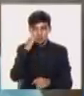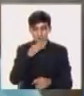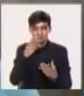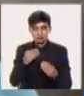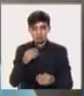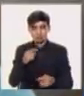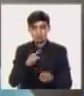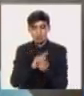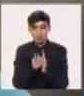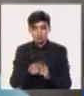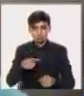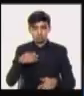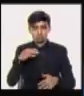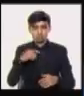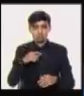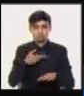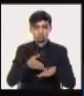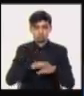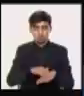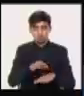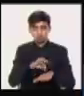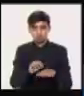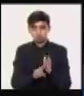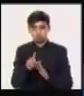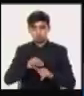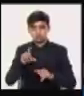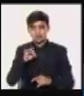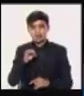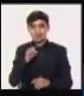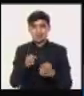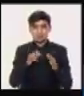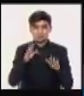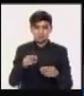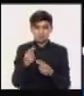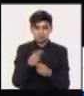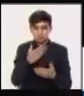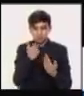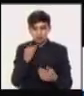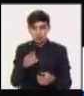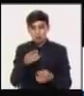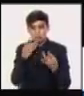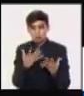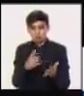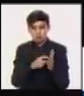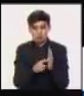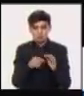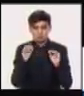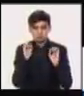әкелерінің жағдайы ушығып кеткенін айтады. Сәдит реанимациялық жағдай жоқ. Өйткені ол обычный палата.